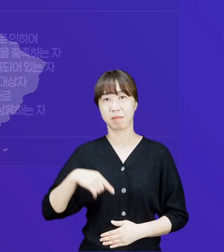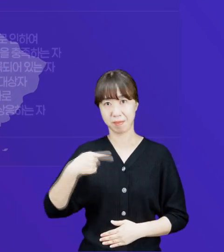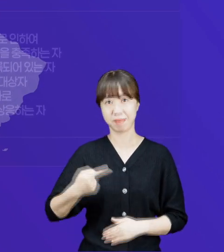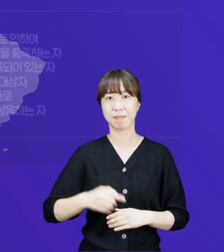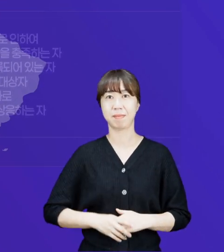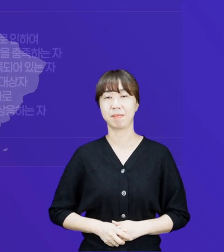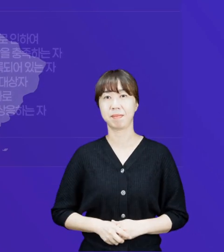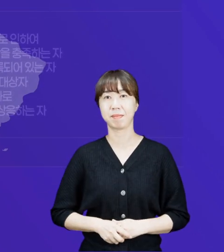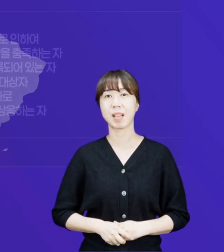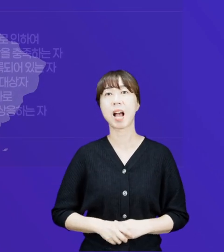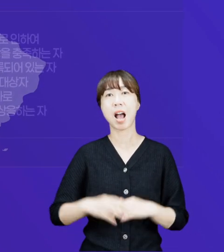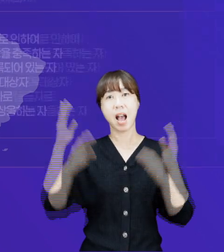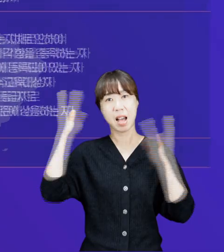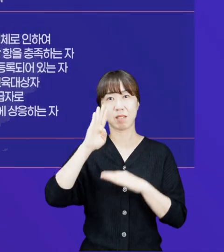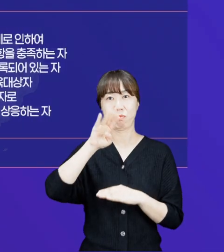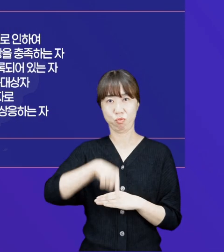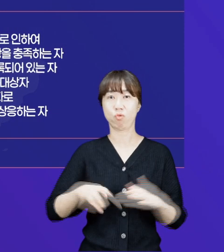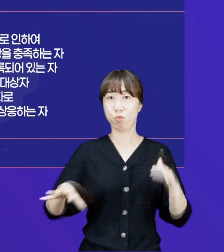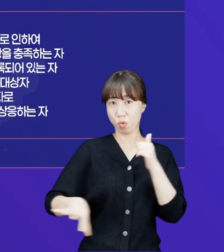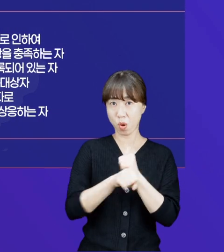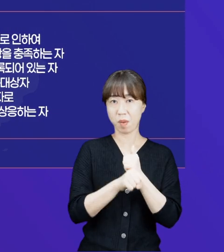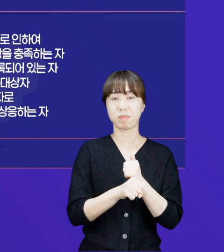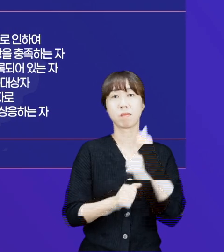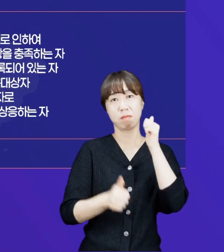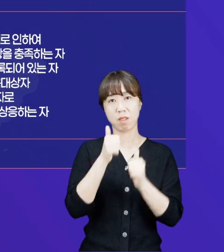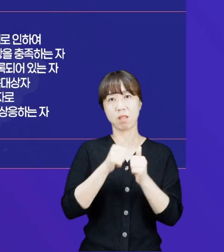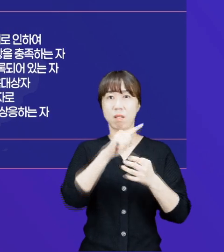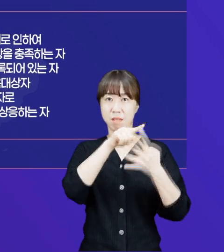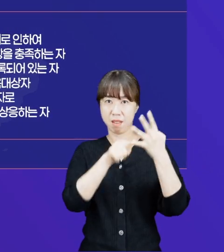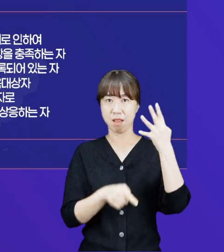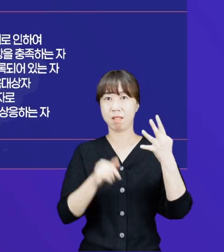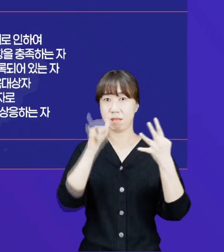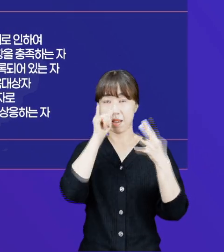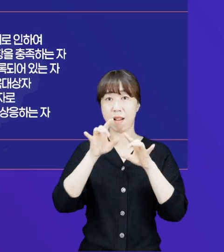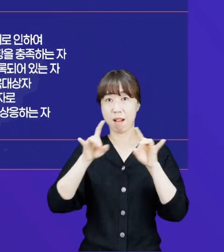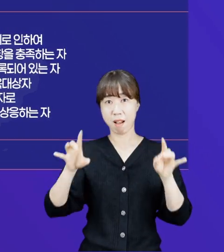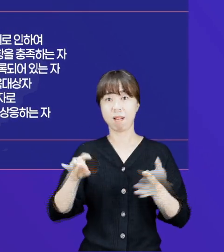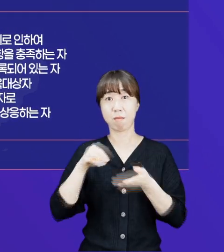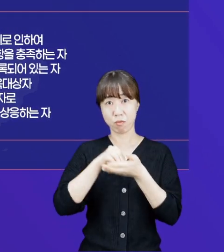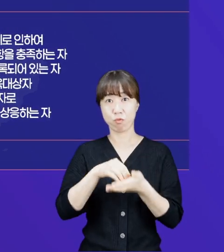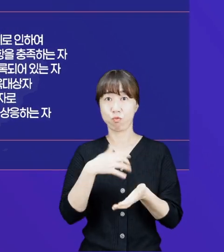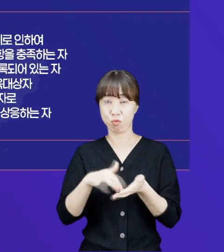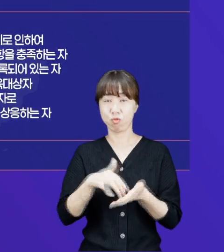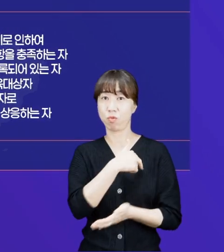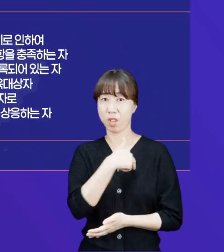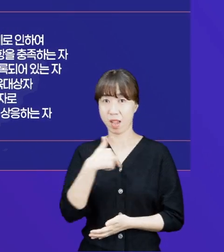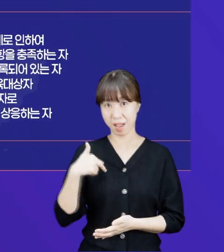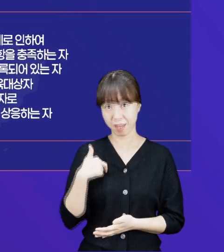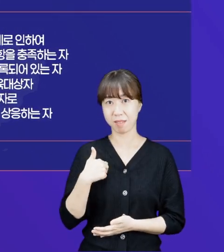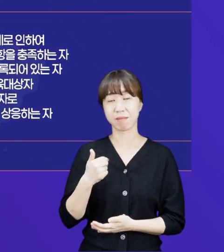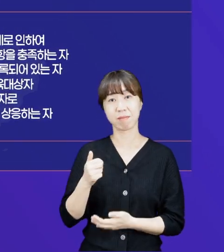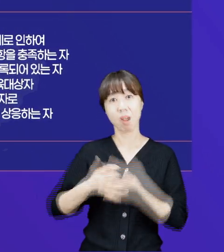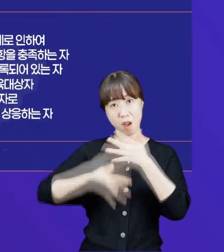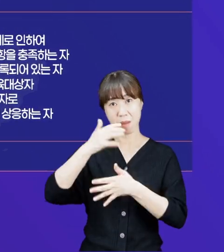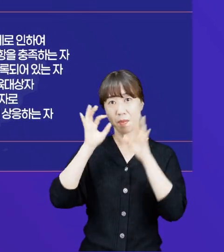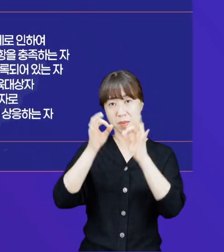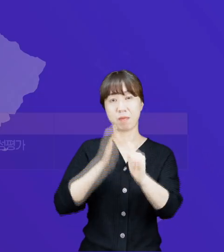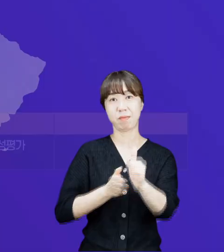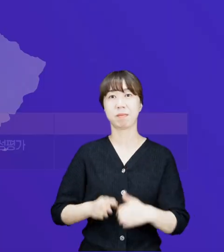학생부종합입니다. 학생부종합은 4개의 전형이 있으며 각 전형별 모집 인원 및 세부 지원 자격은 해당 페이지를